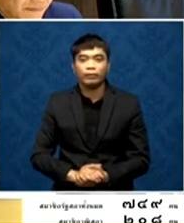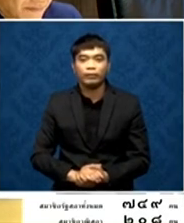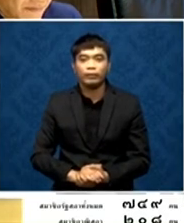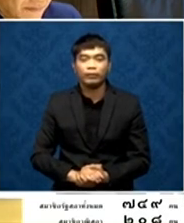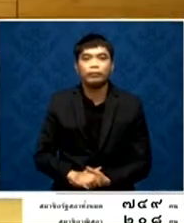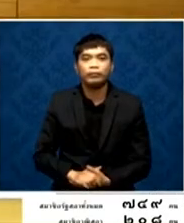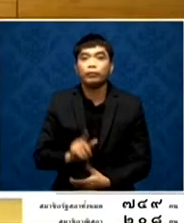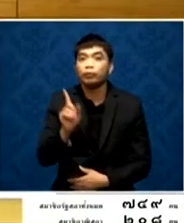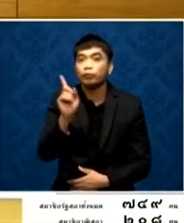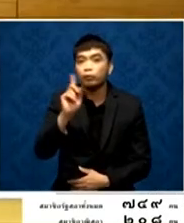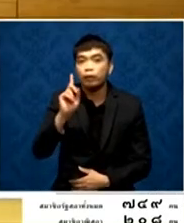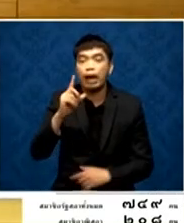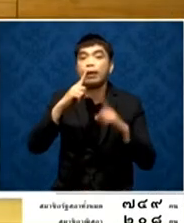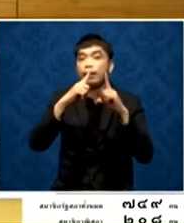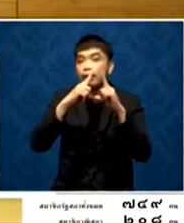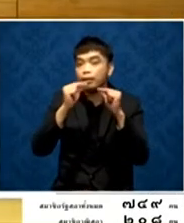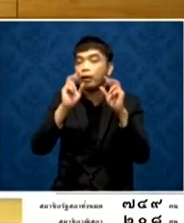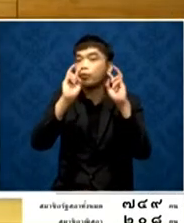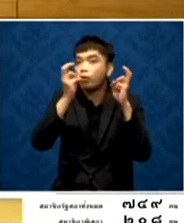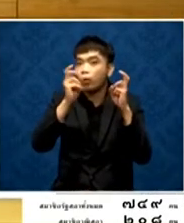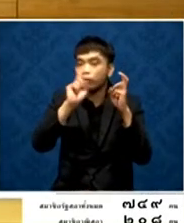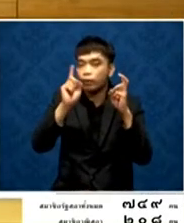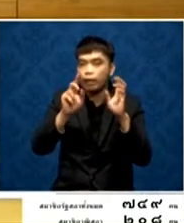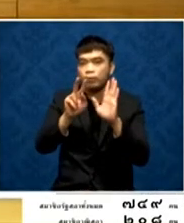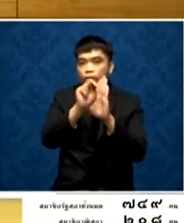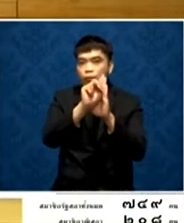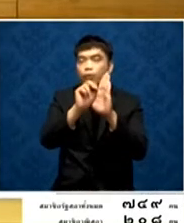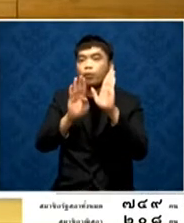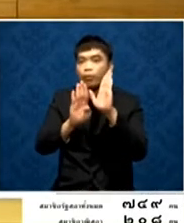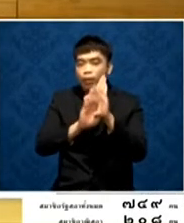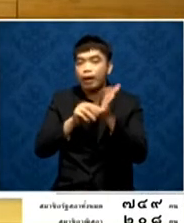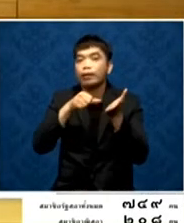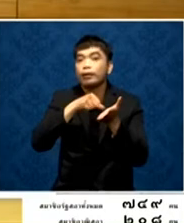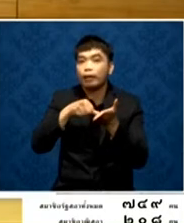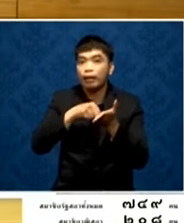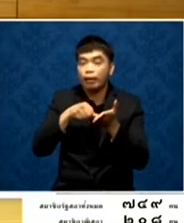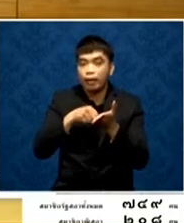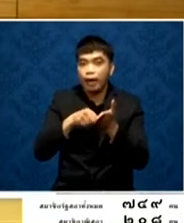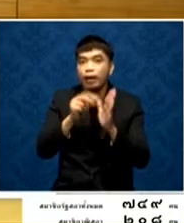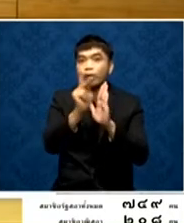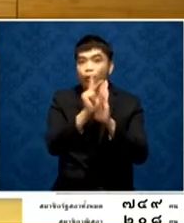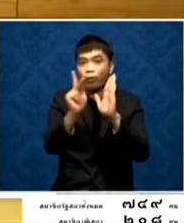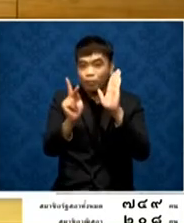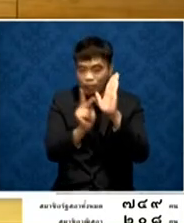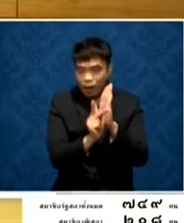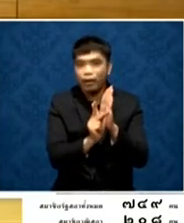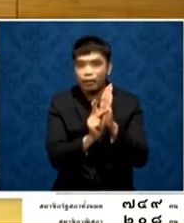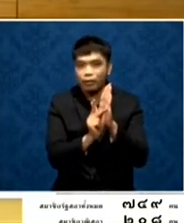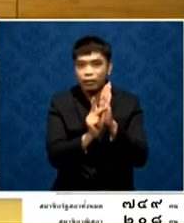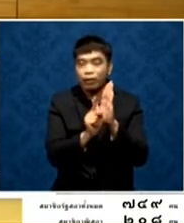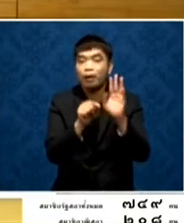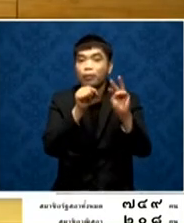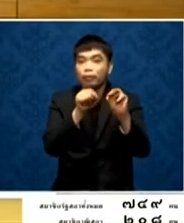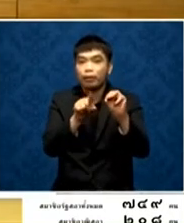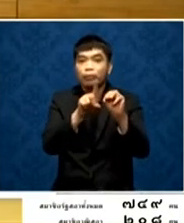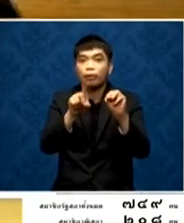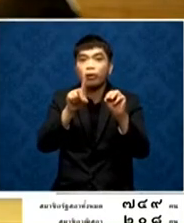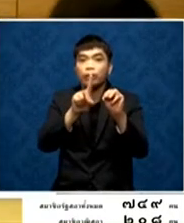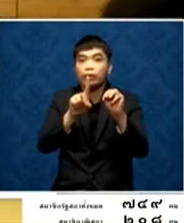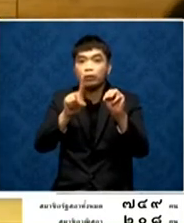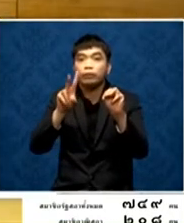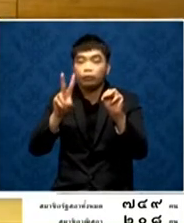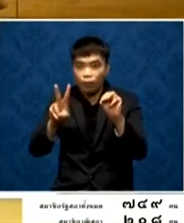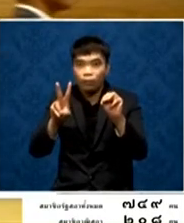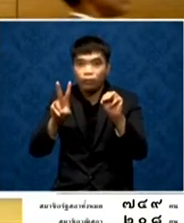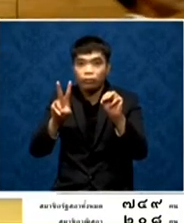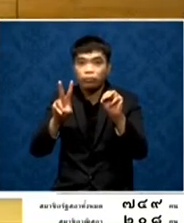องค์ประชุมนะฮะในวันนี้ฮะ อ๋อคือจะ walk out เลยอย่างนี้เหรอฮะ คือมีกระแสมานะฮะว่าเมื่อ